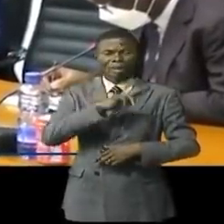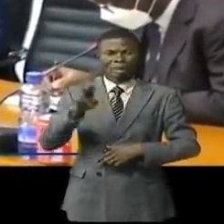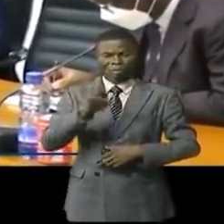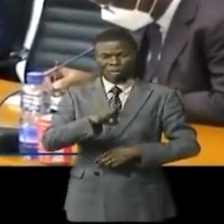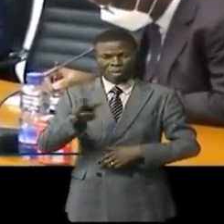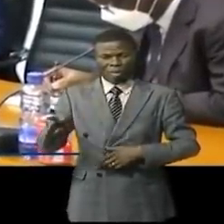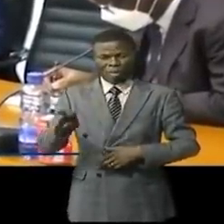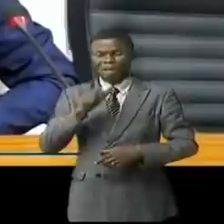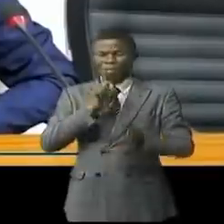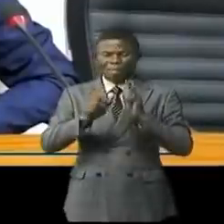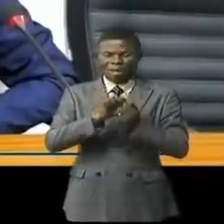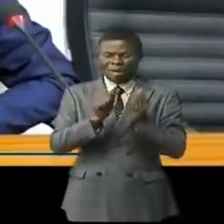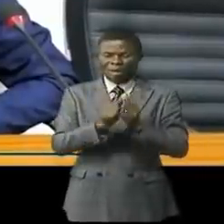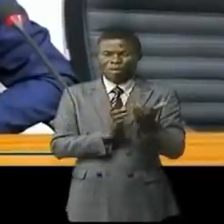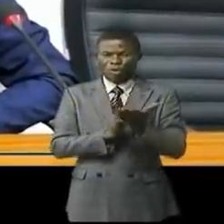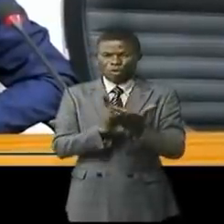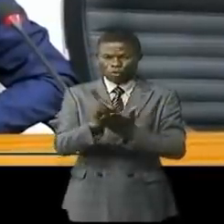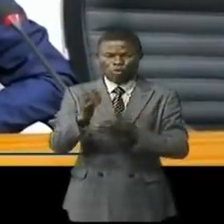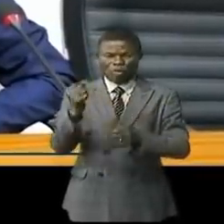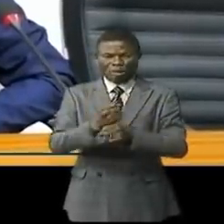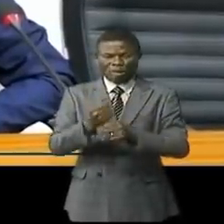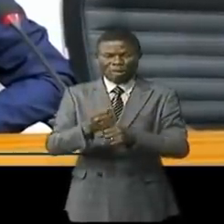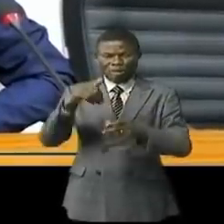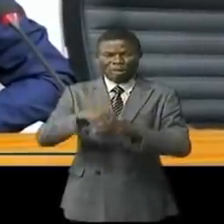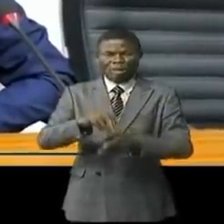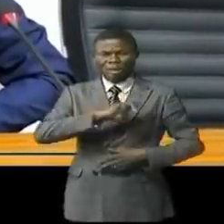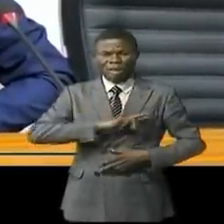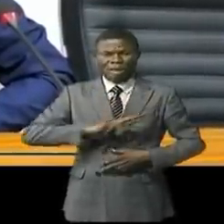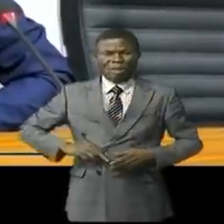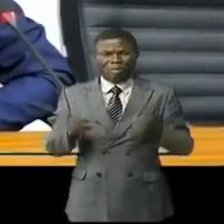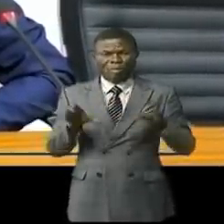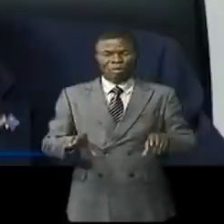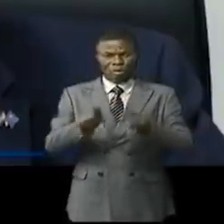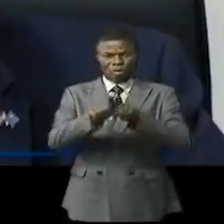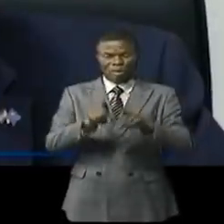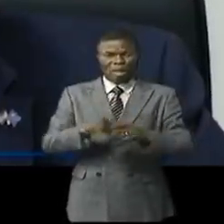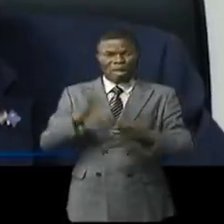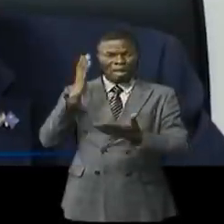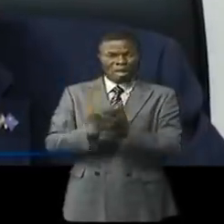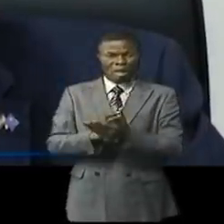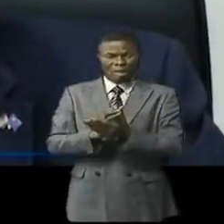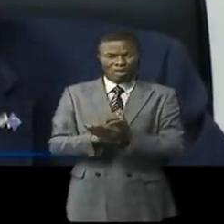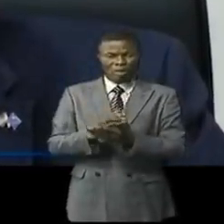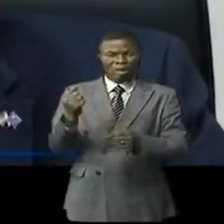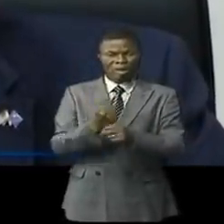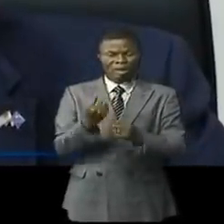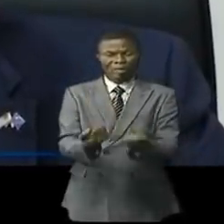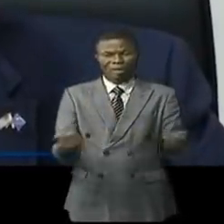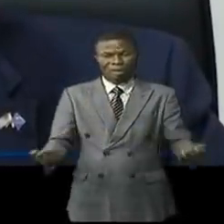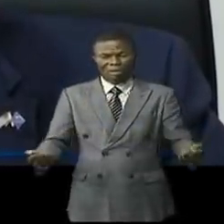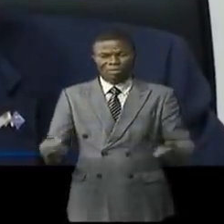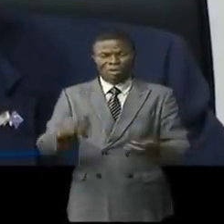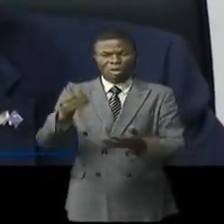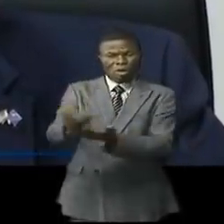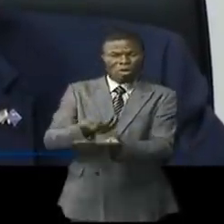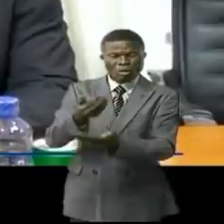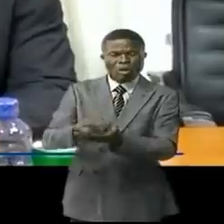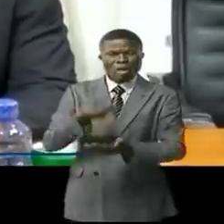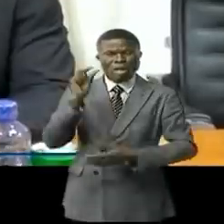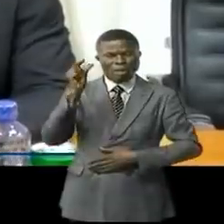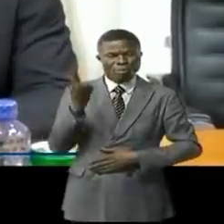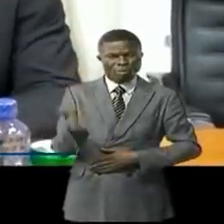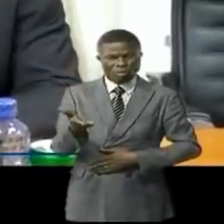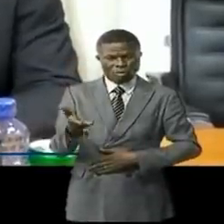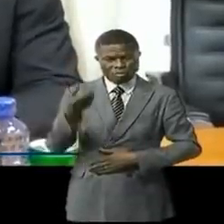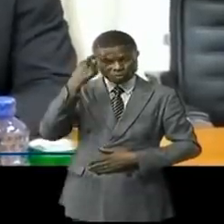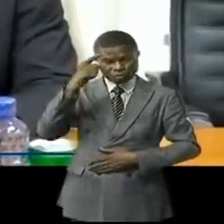questions relatives au droit du travail en République démocratique du Congo et à la lutte contre le travail des enfants dans l'exploitation des minerais.